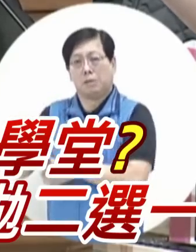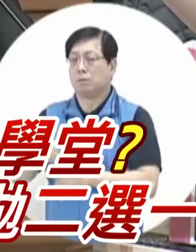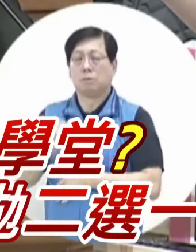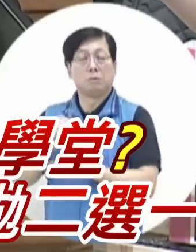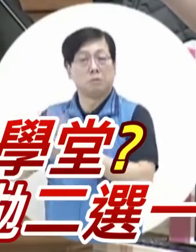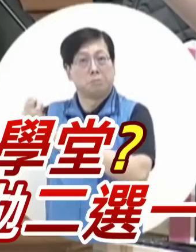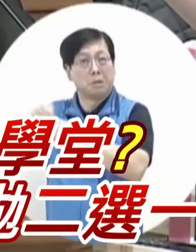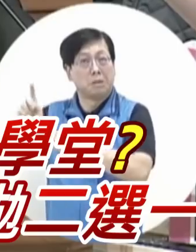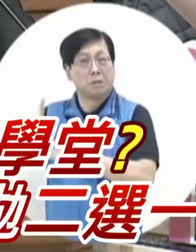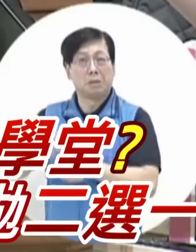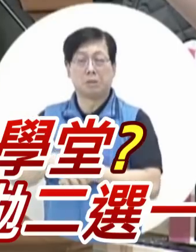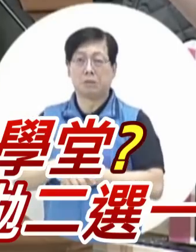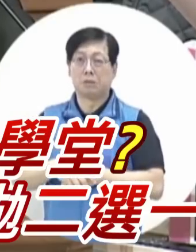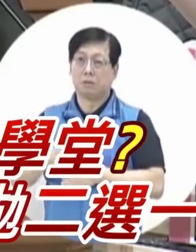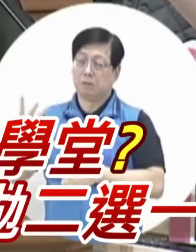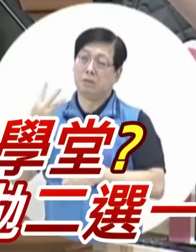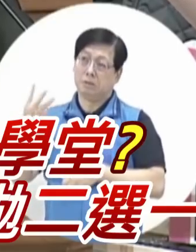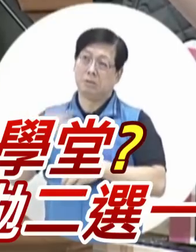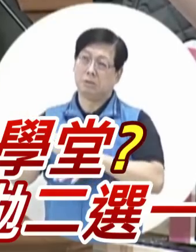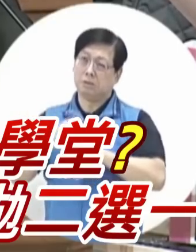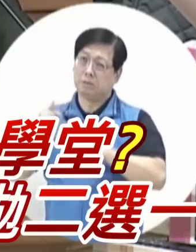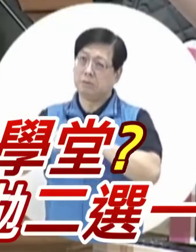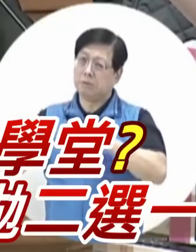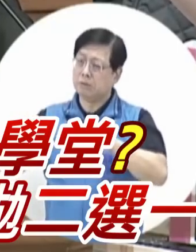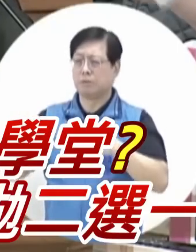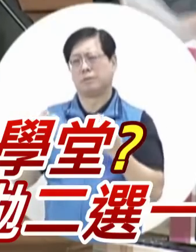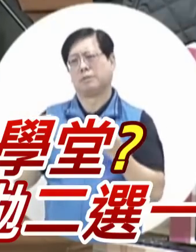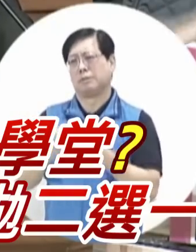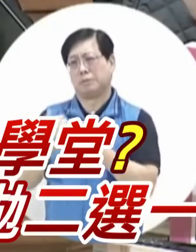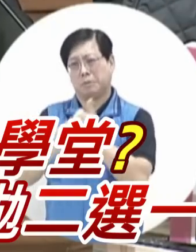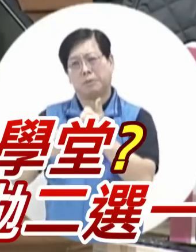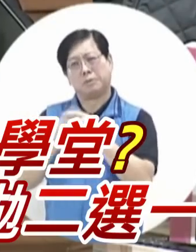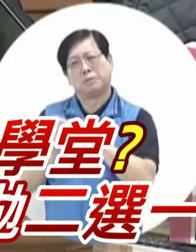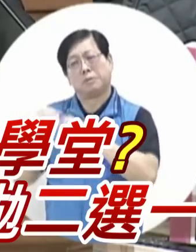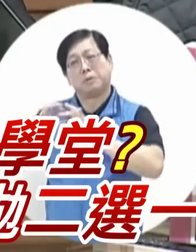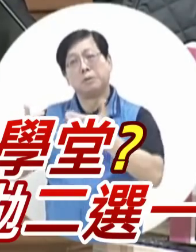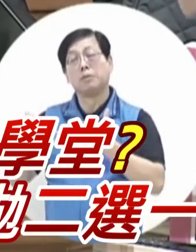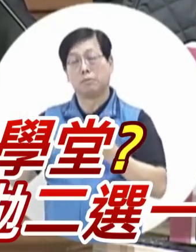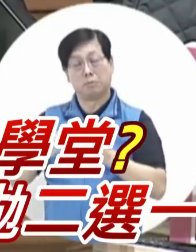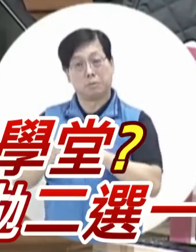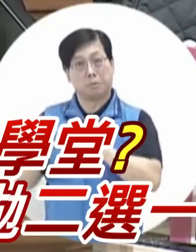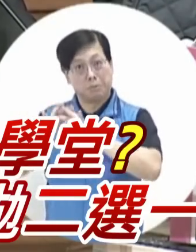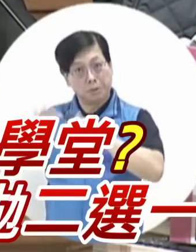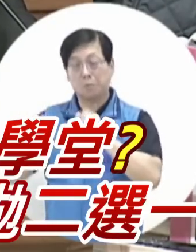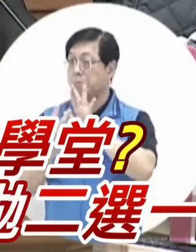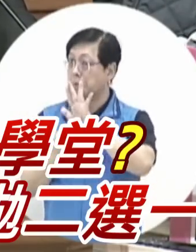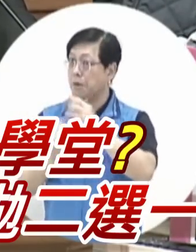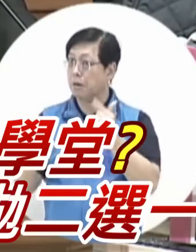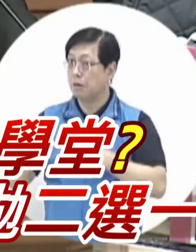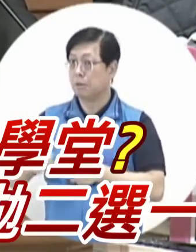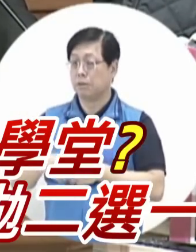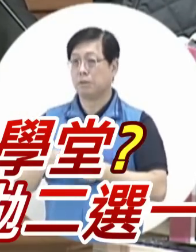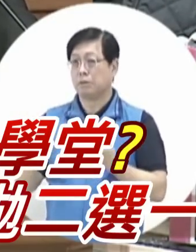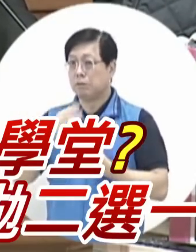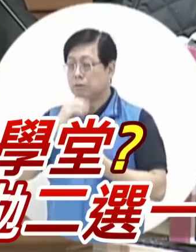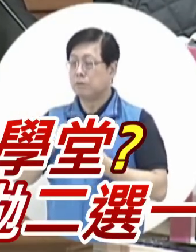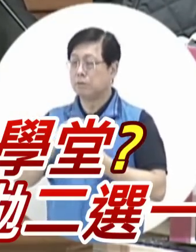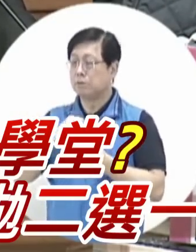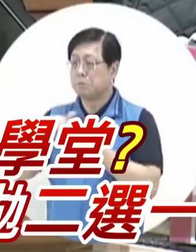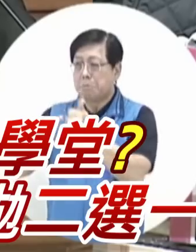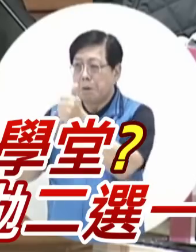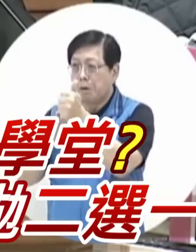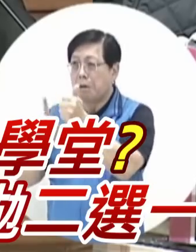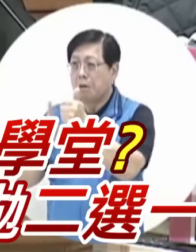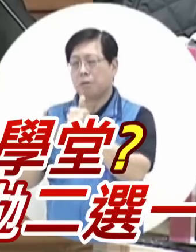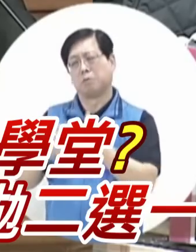说什么三平三安？谁还会相信你捍卫中华民国？你把中华民国形容成杯子哈。我不知道你为